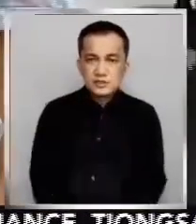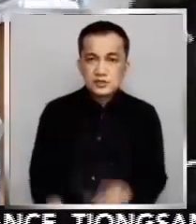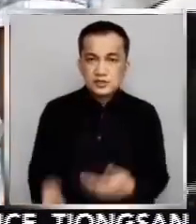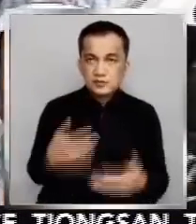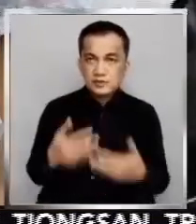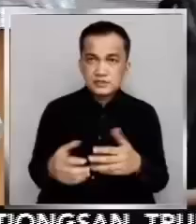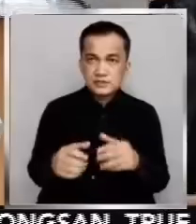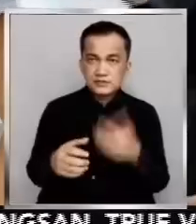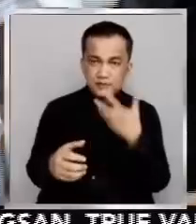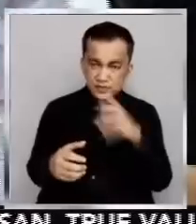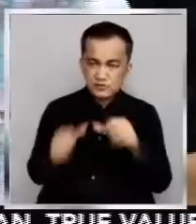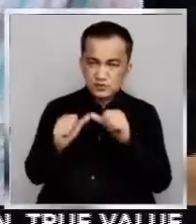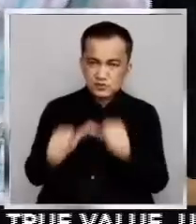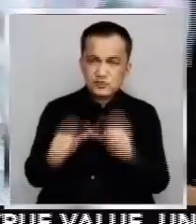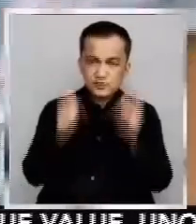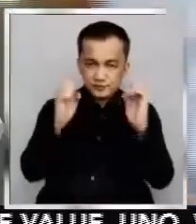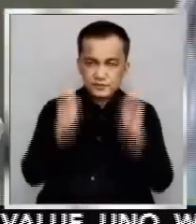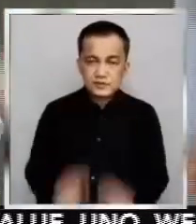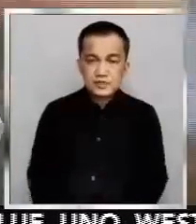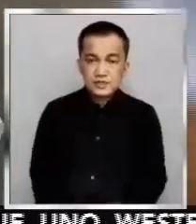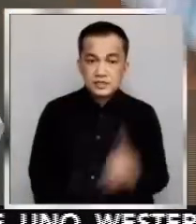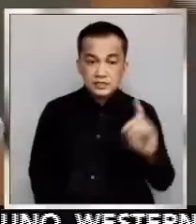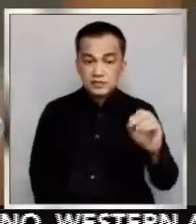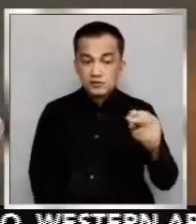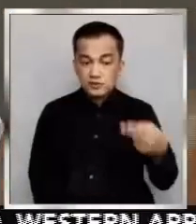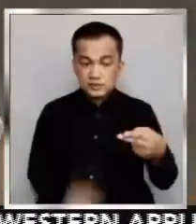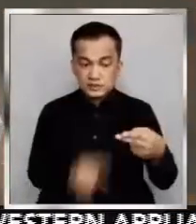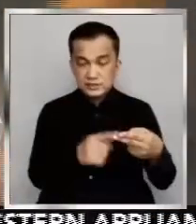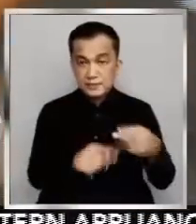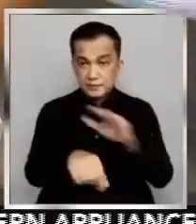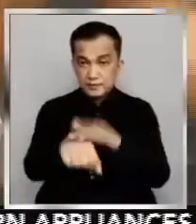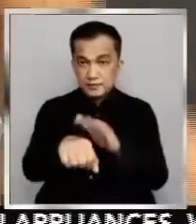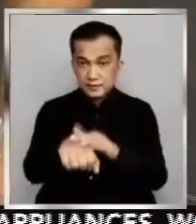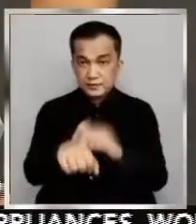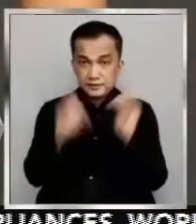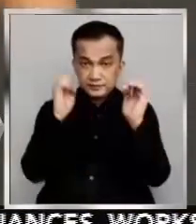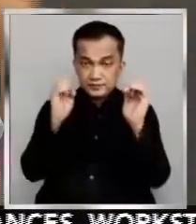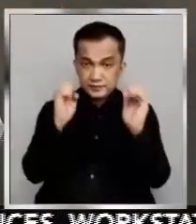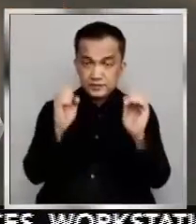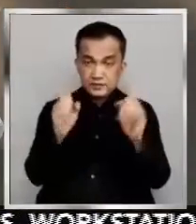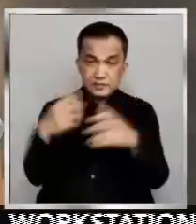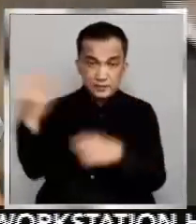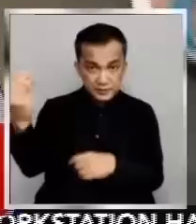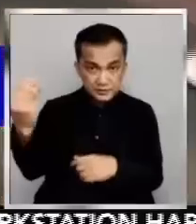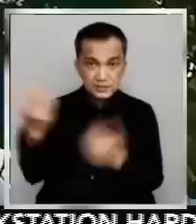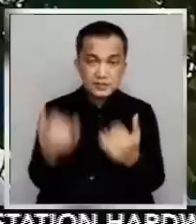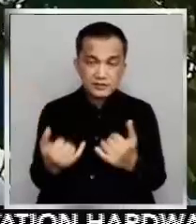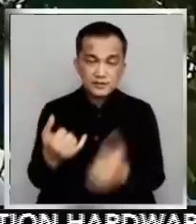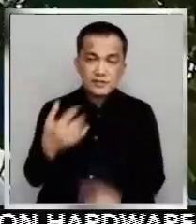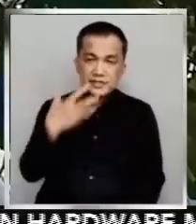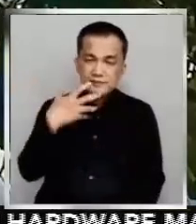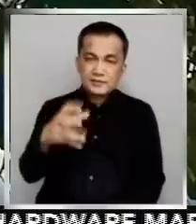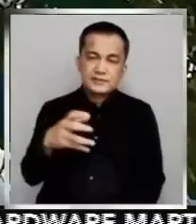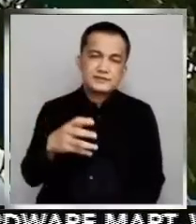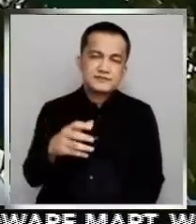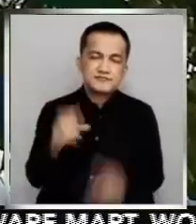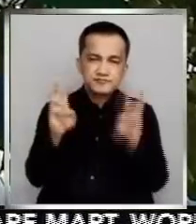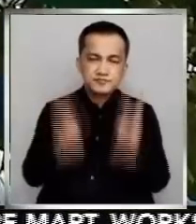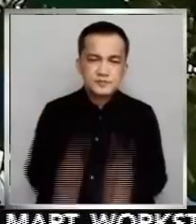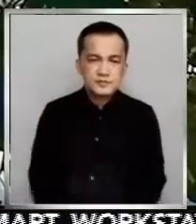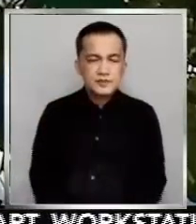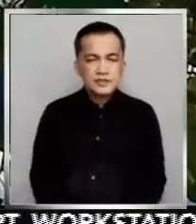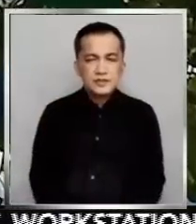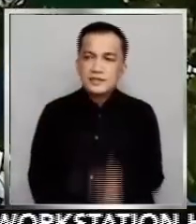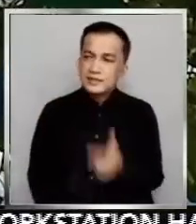exercise. Pero ang Department of Health o DOH, may babala sa mga nag-e-ehersisyo sa labas ngayong mainit ang panahon. Makakadagdag po